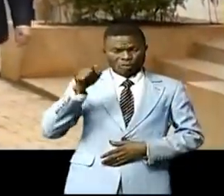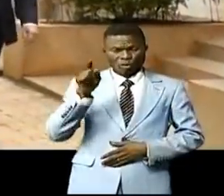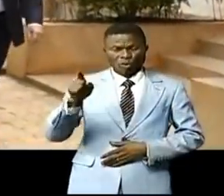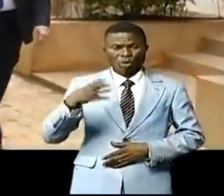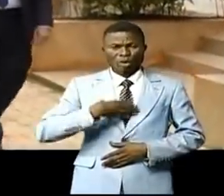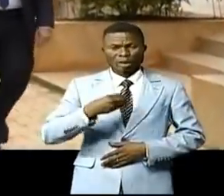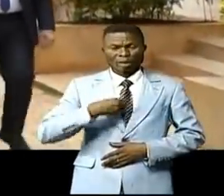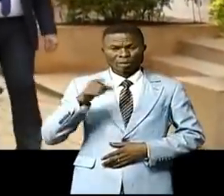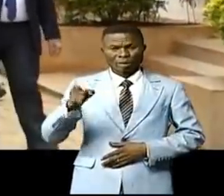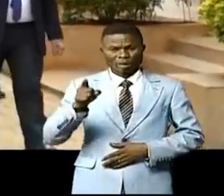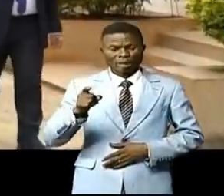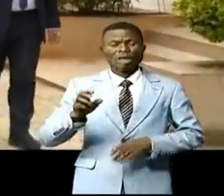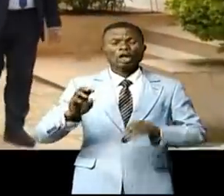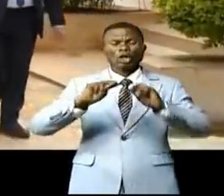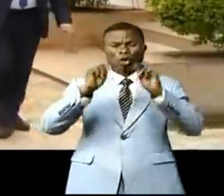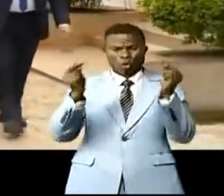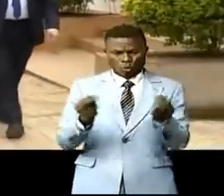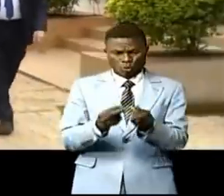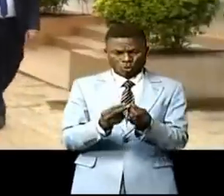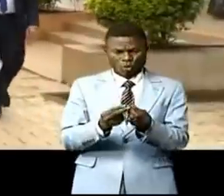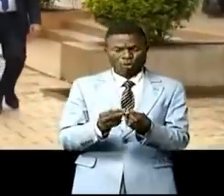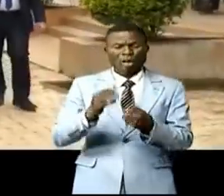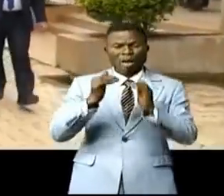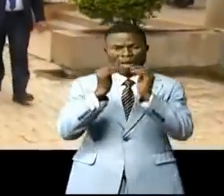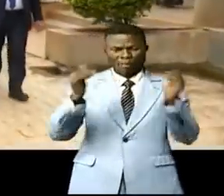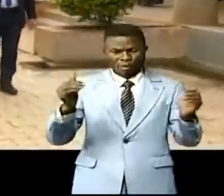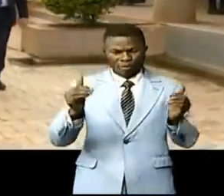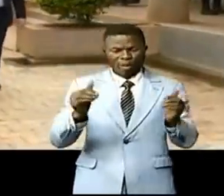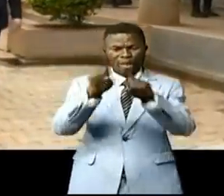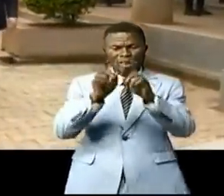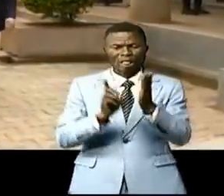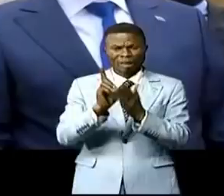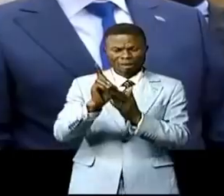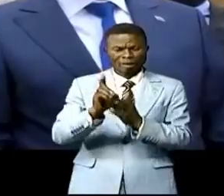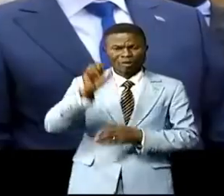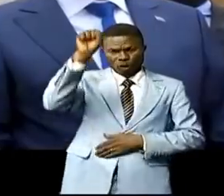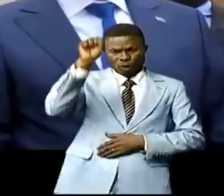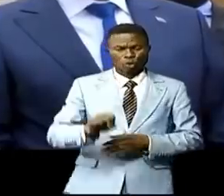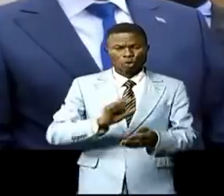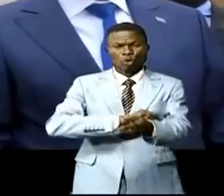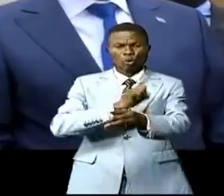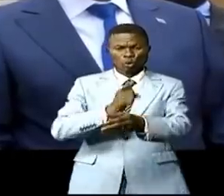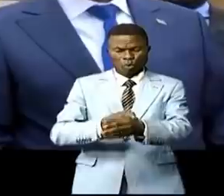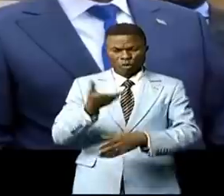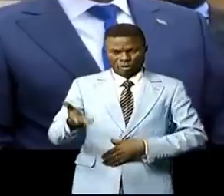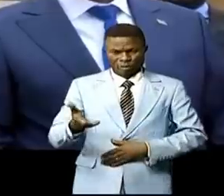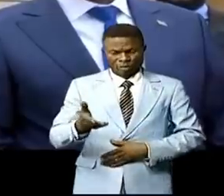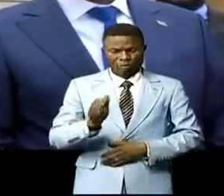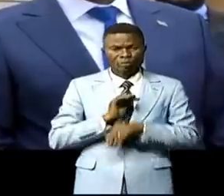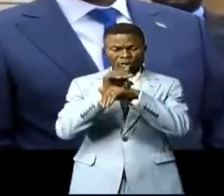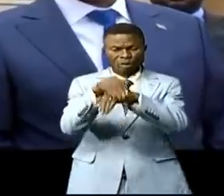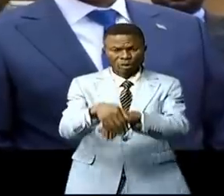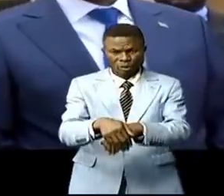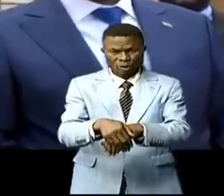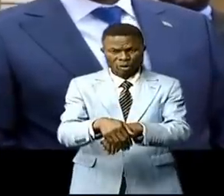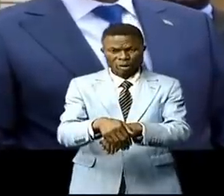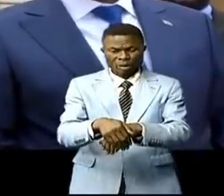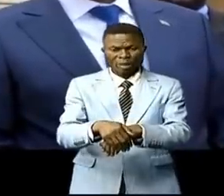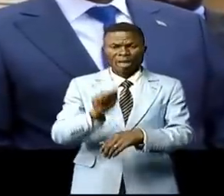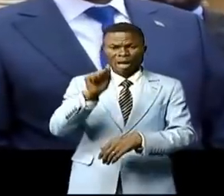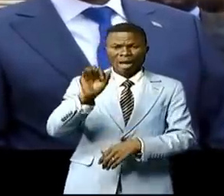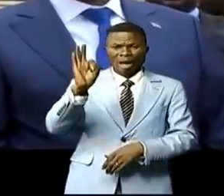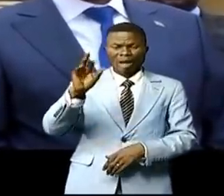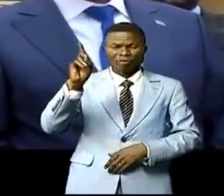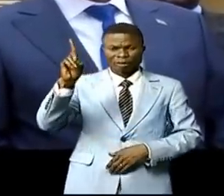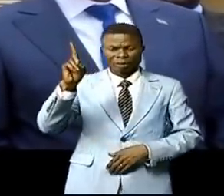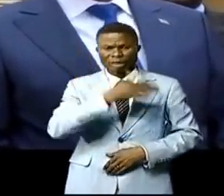son agence tient à aider à la pacification et au développement du Sud Kivu. On a aujourd'hui engagé l'AFD au nom de la